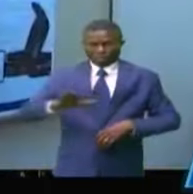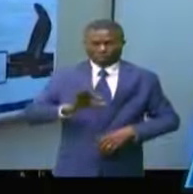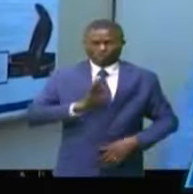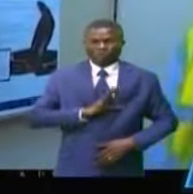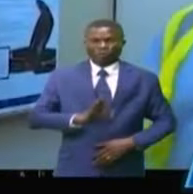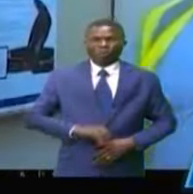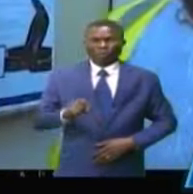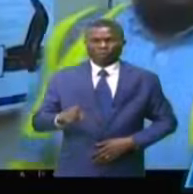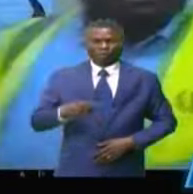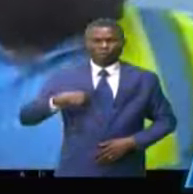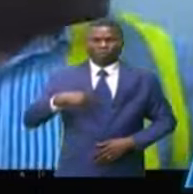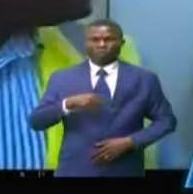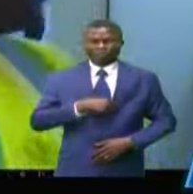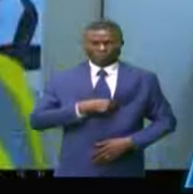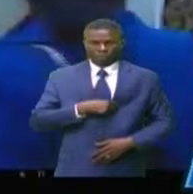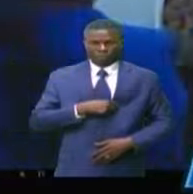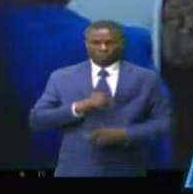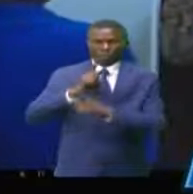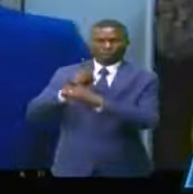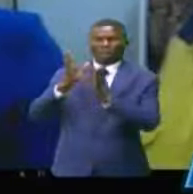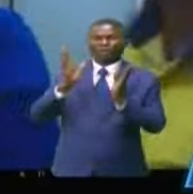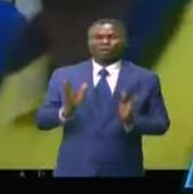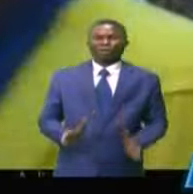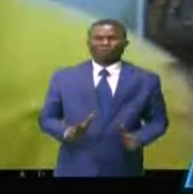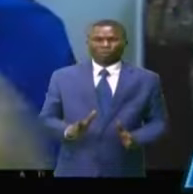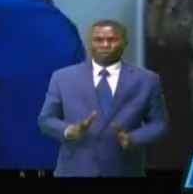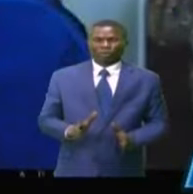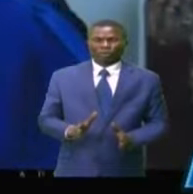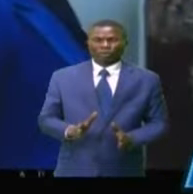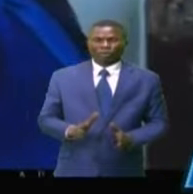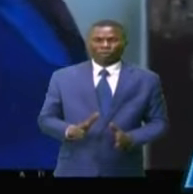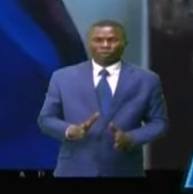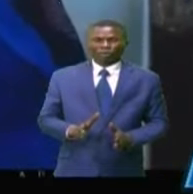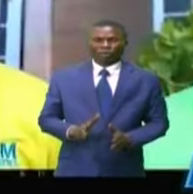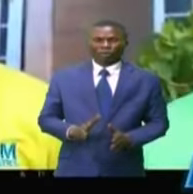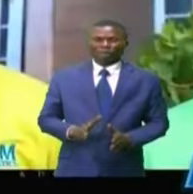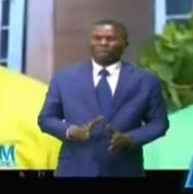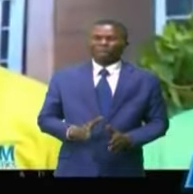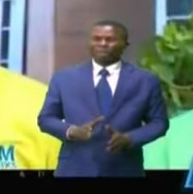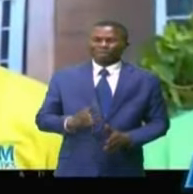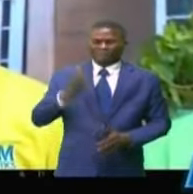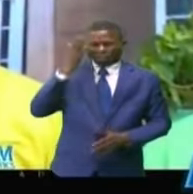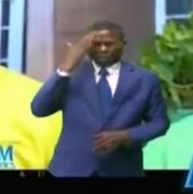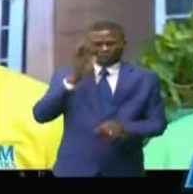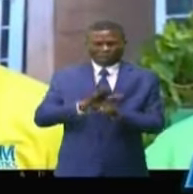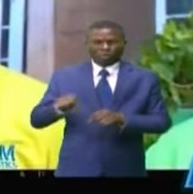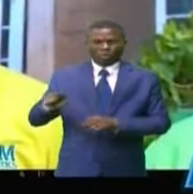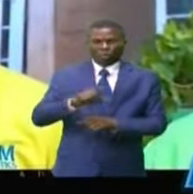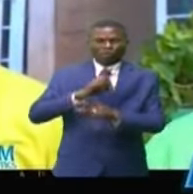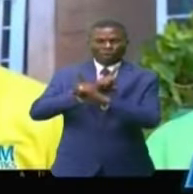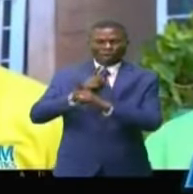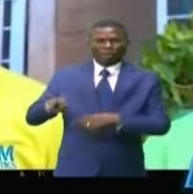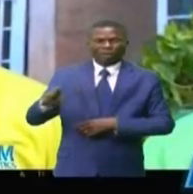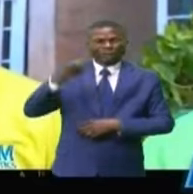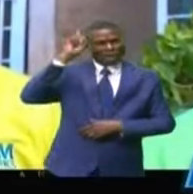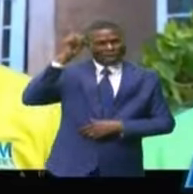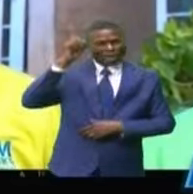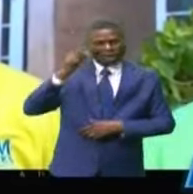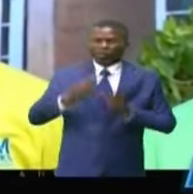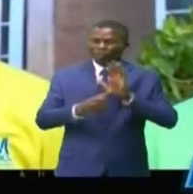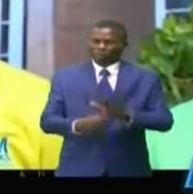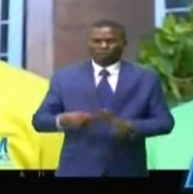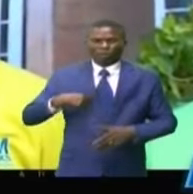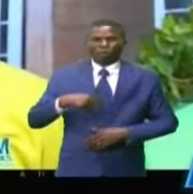République. Nous avons un défenseur qui porte cette charge-là de nous défendre parce qu'avant on était